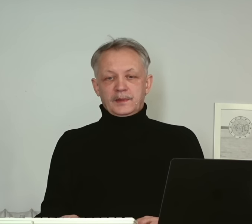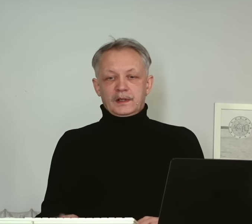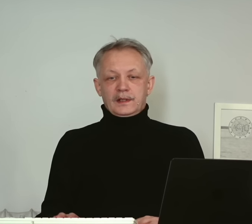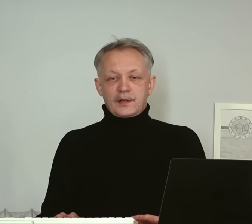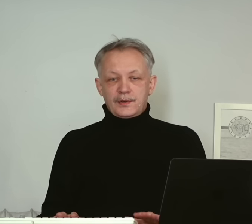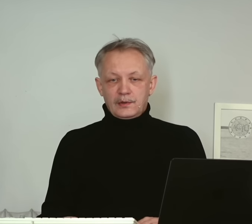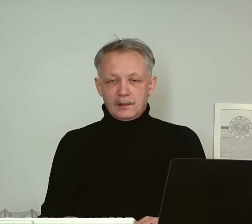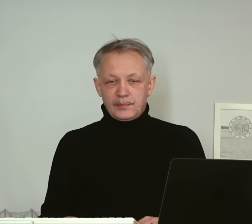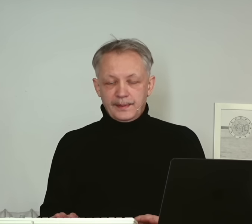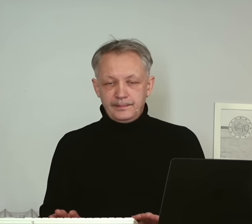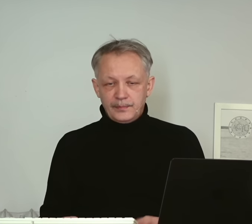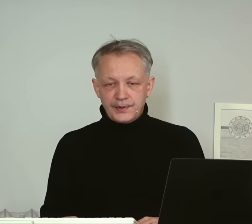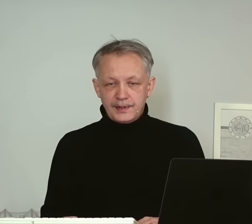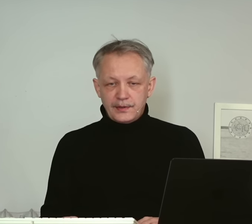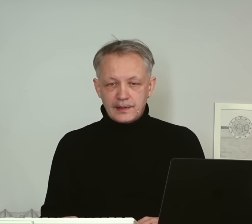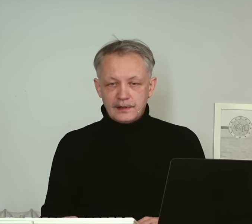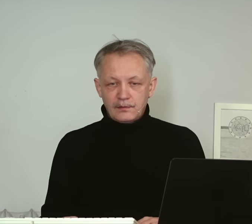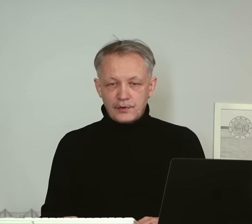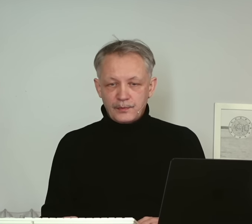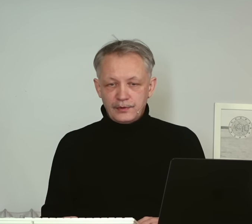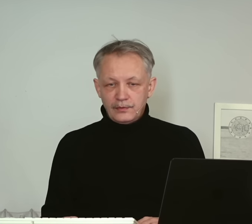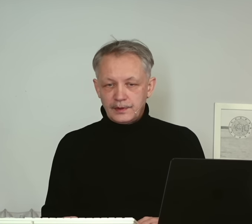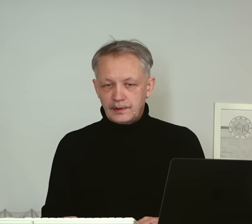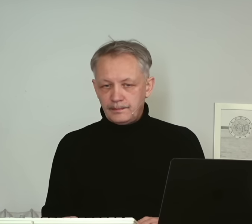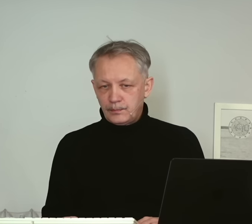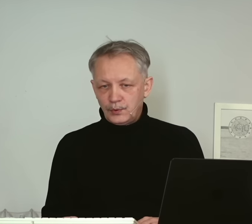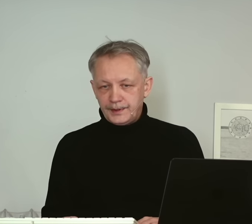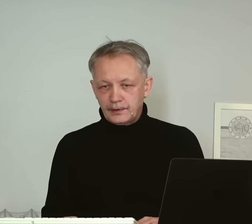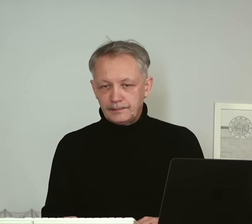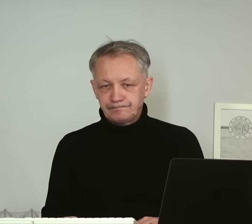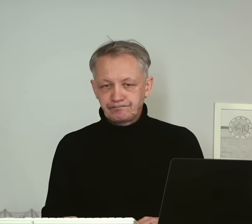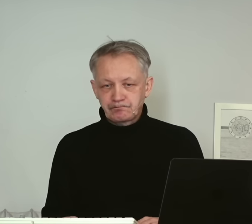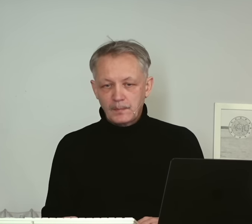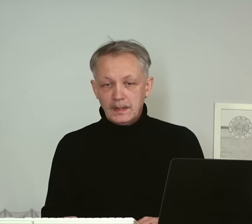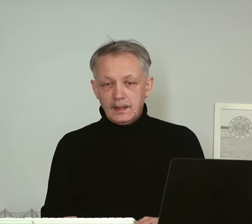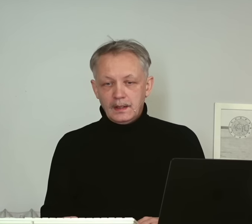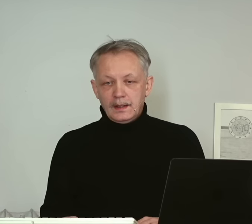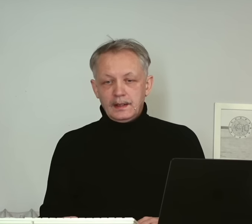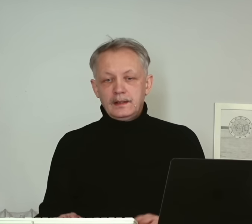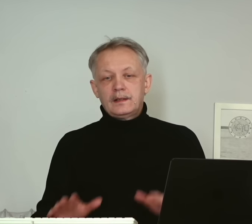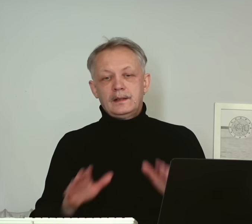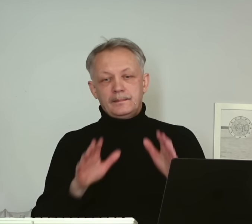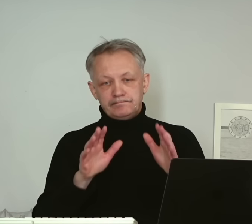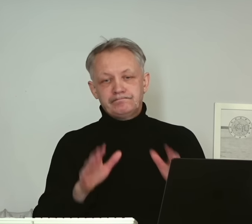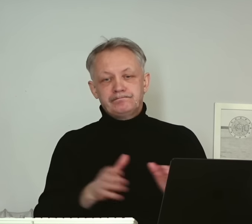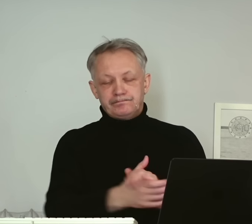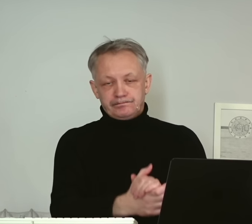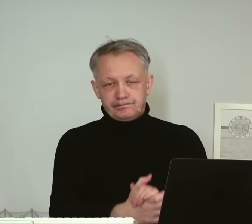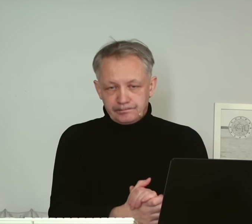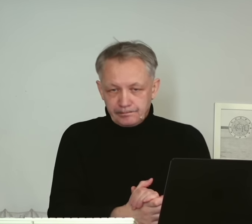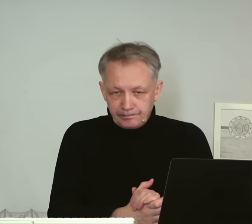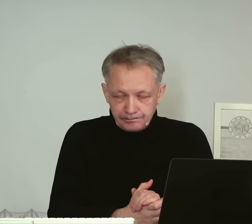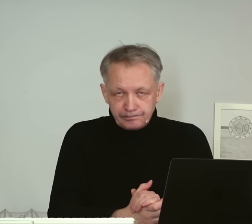Štai kaip kartais sutampa pozicijos Lietuvos žmonių ir Putino. Ir